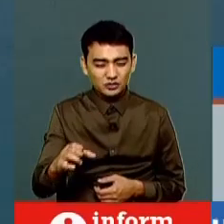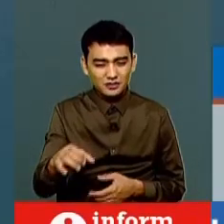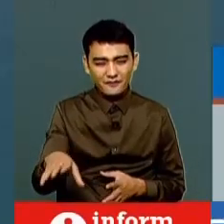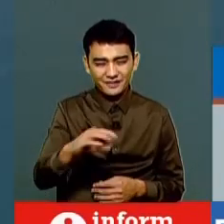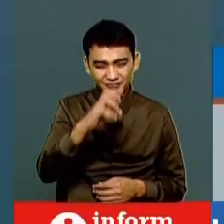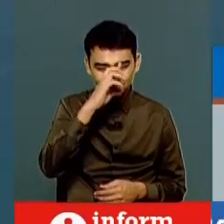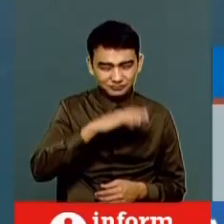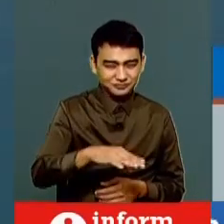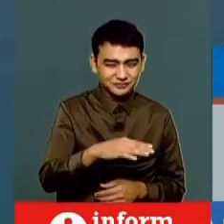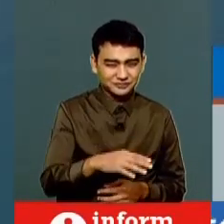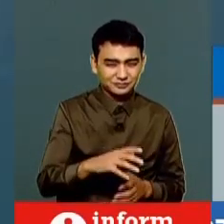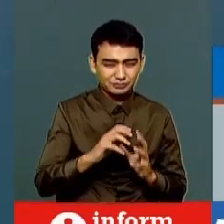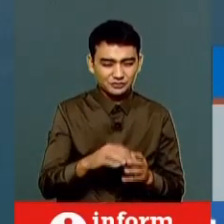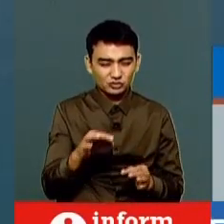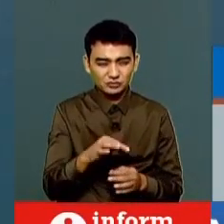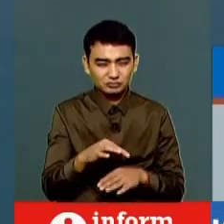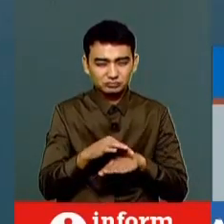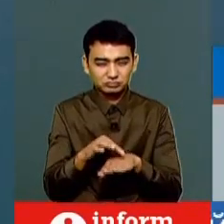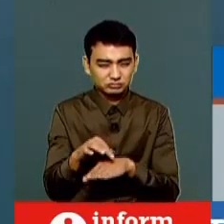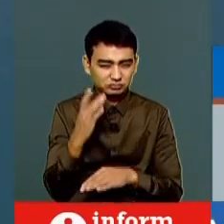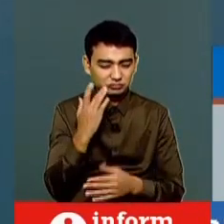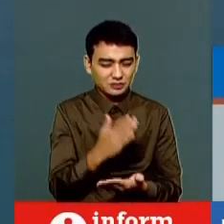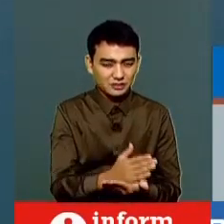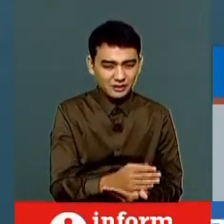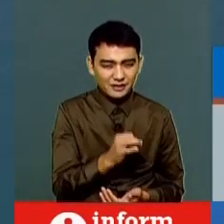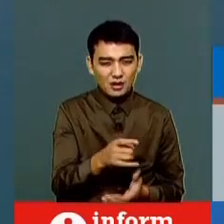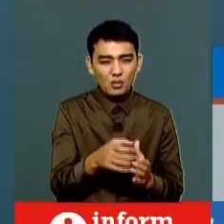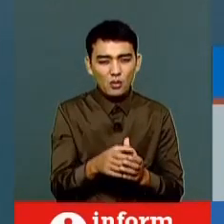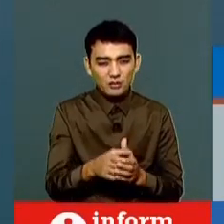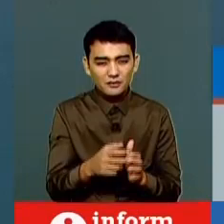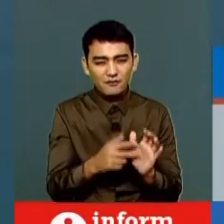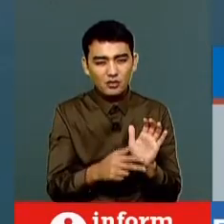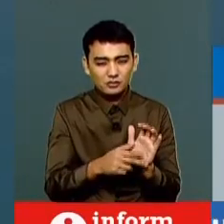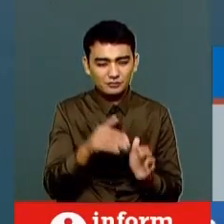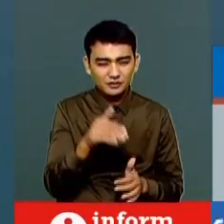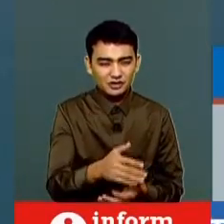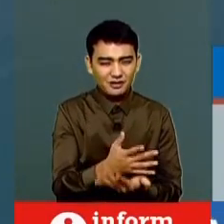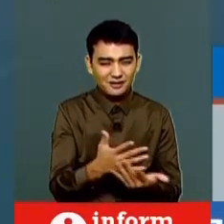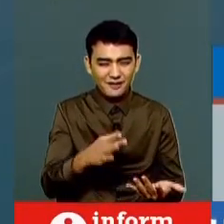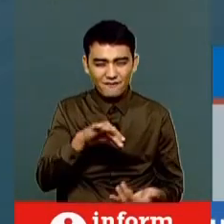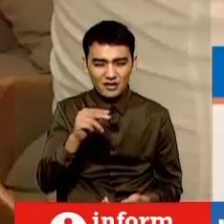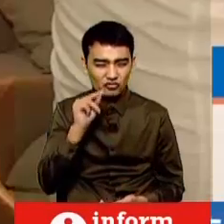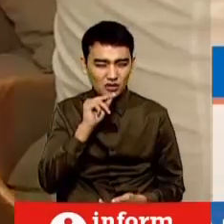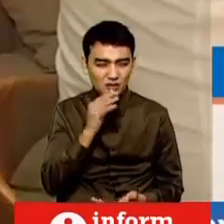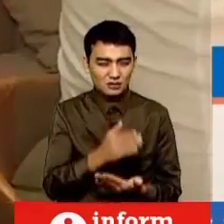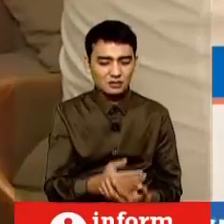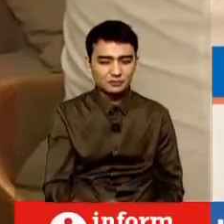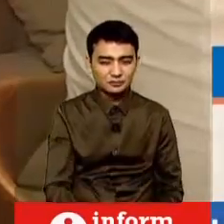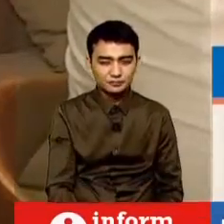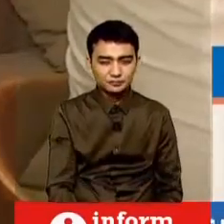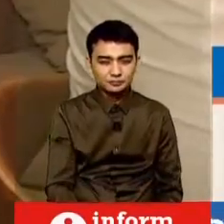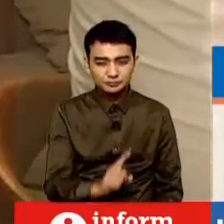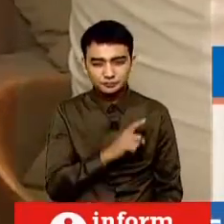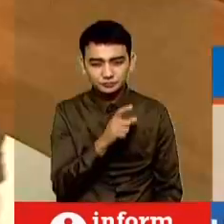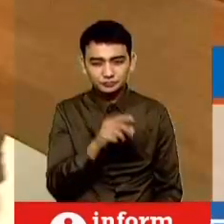өңіріне ең сапалы өнімдерімізді жеткізіп отырады. Жалпы компанияда 80-нен астам шай түрі жинақталған. Мамандар